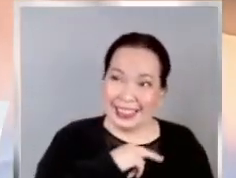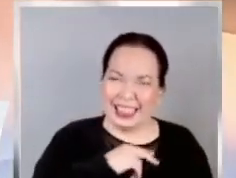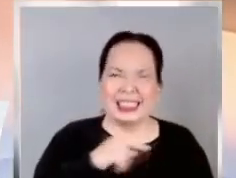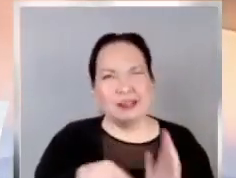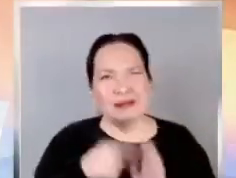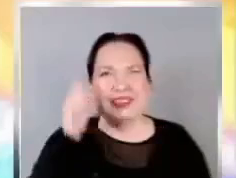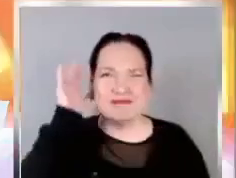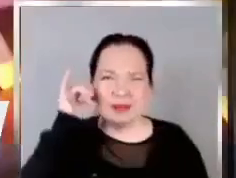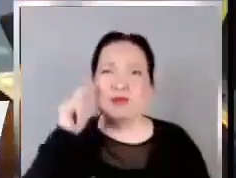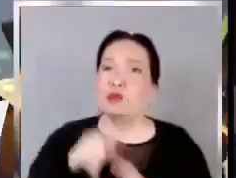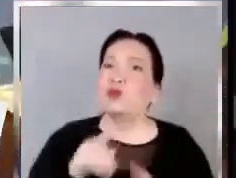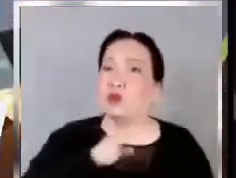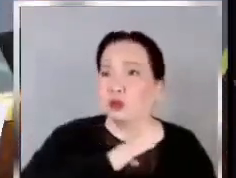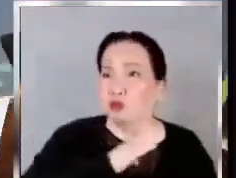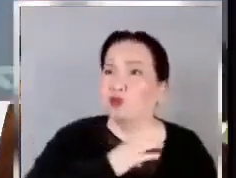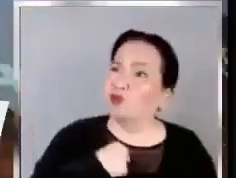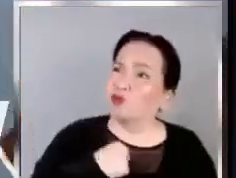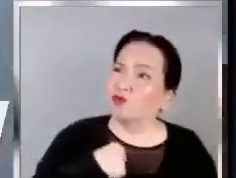po, siyempre.